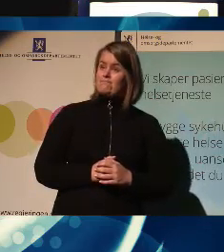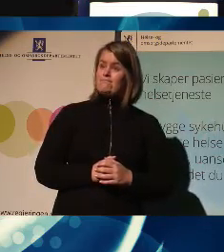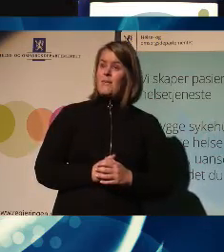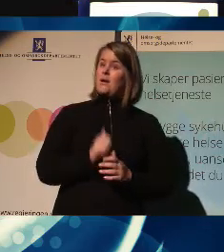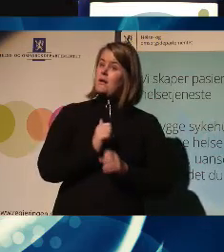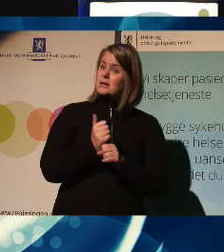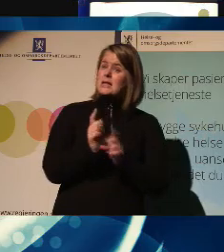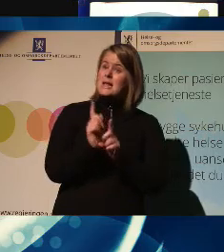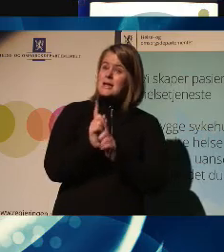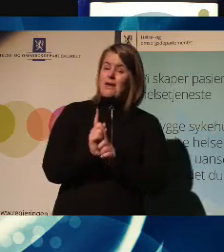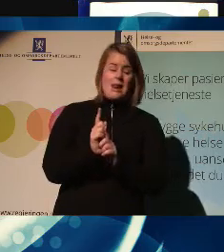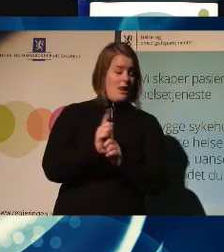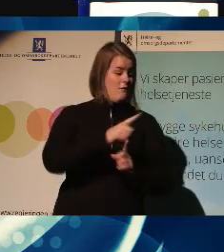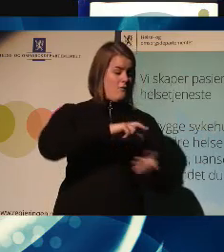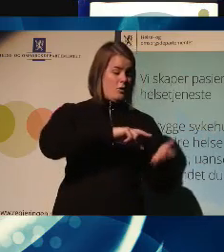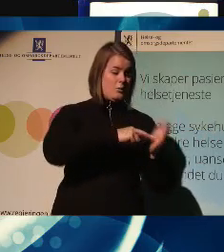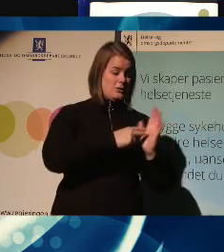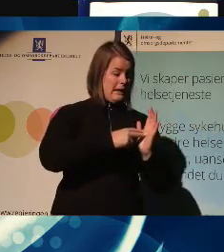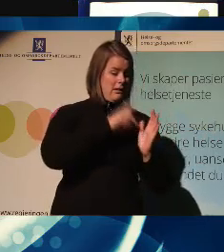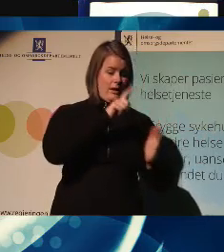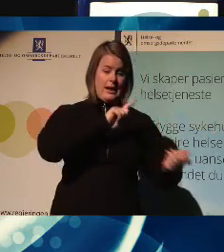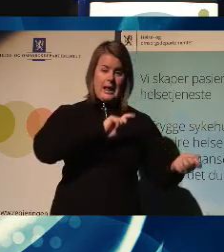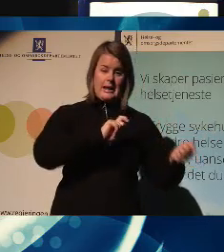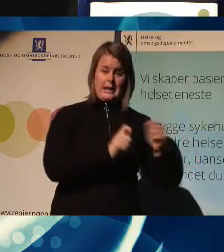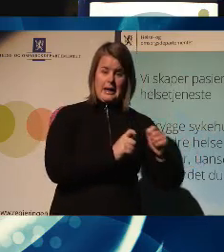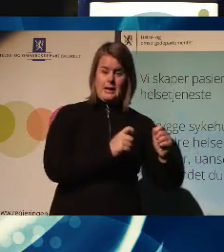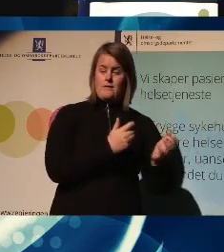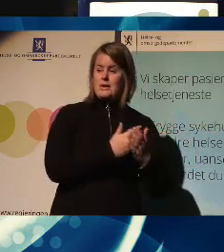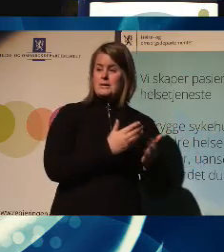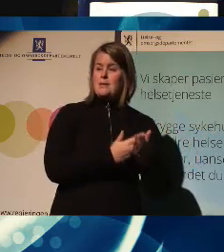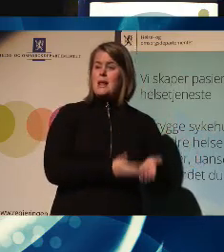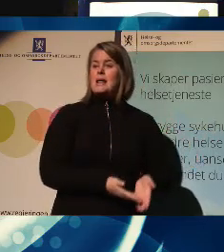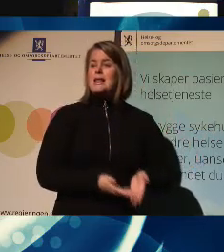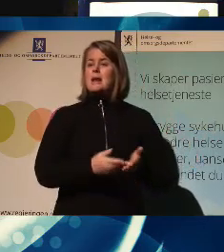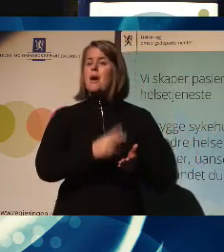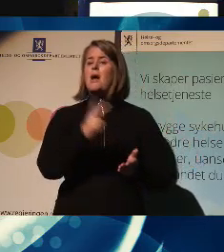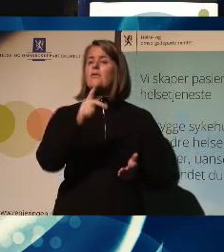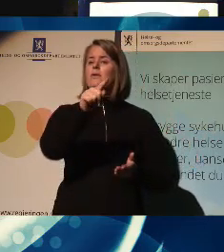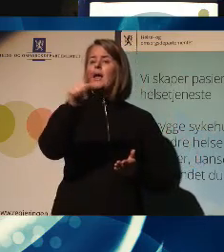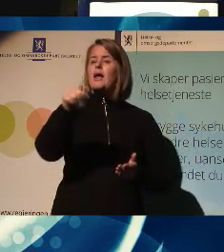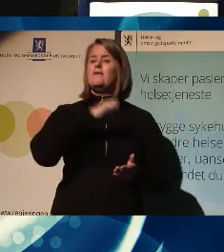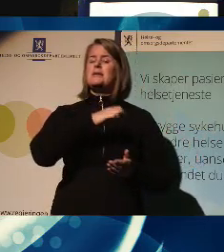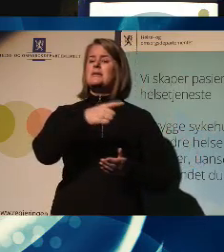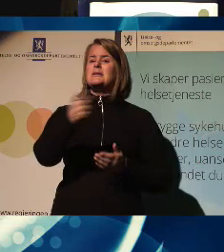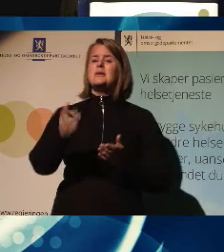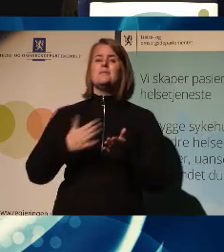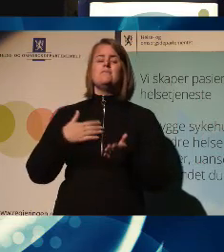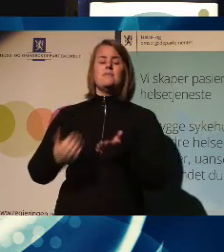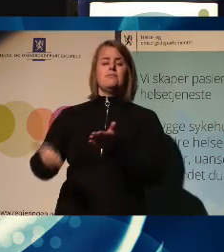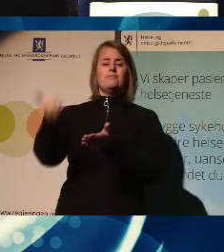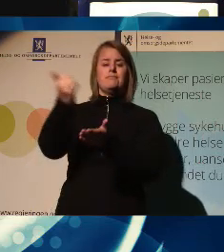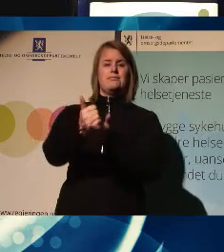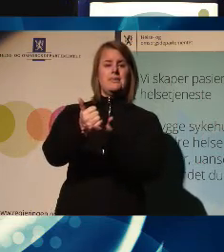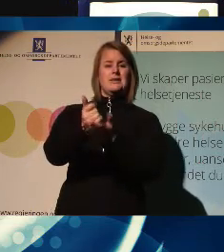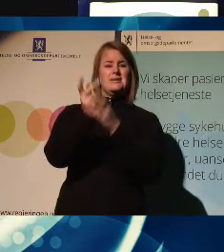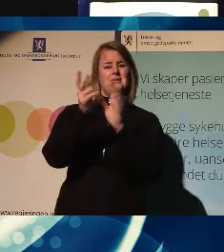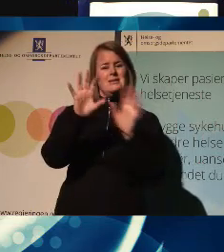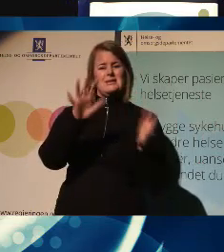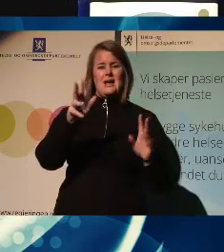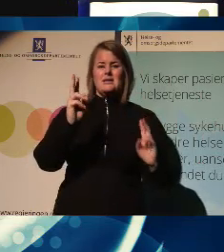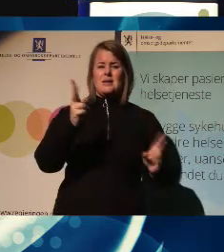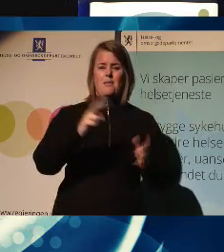kanskje. Vi kan være med og hjelpe andre som har lyst å starte og lykkes med tilsvarende